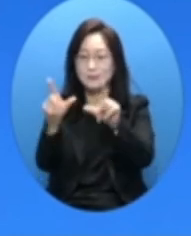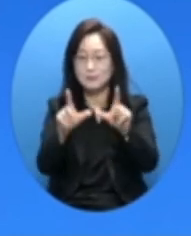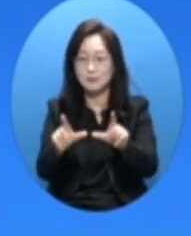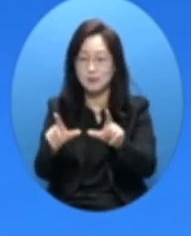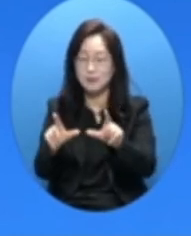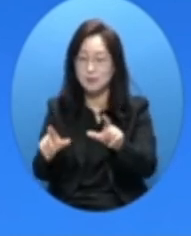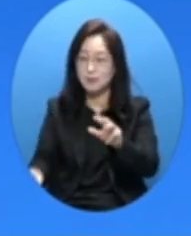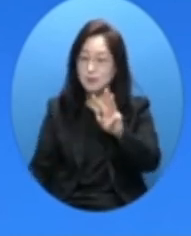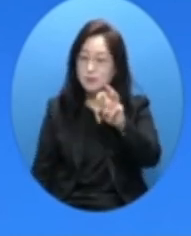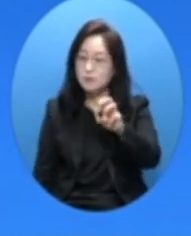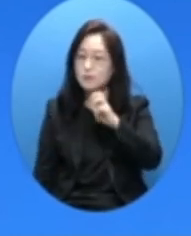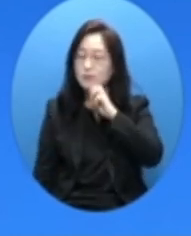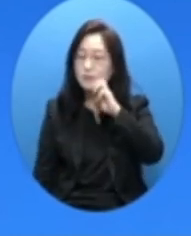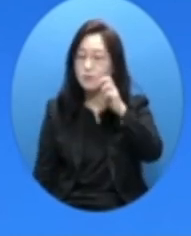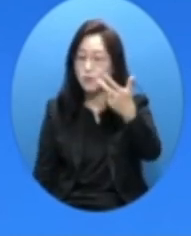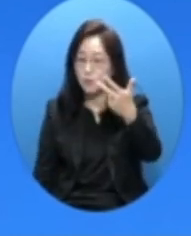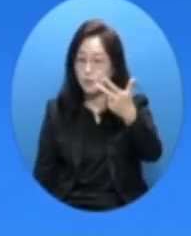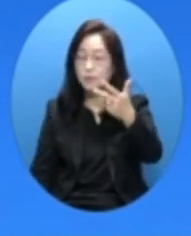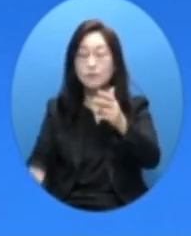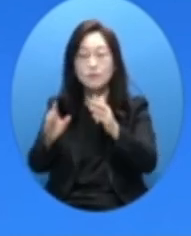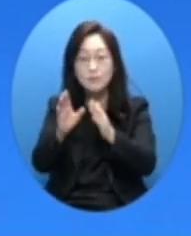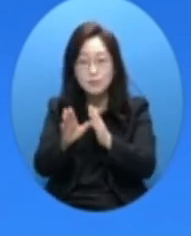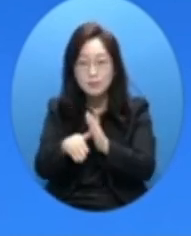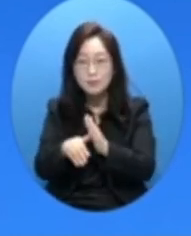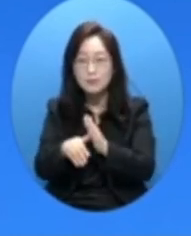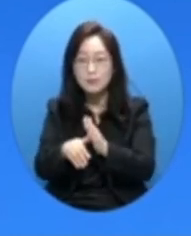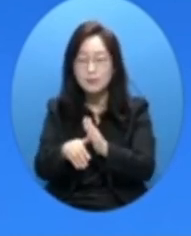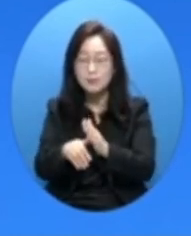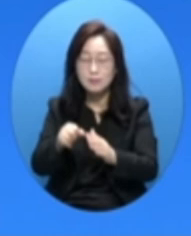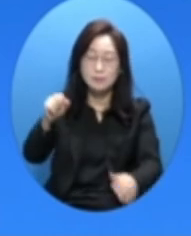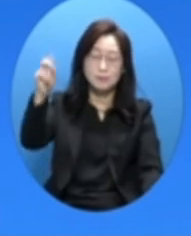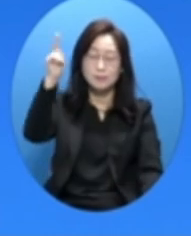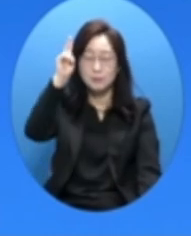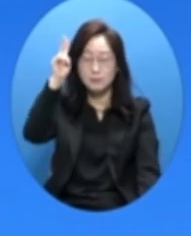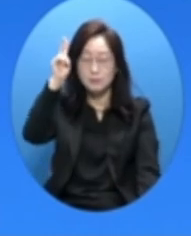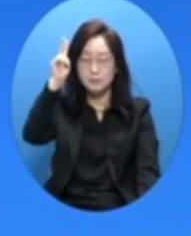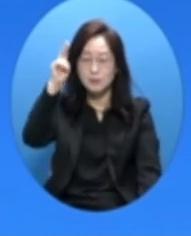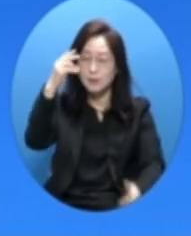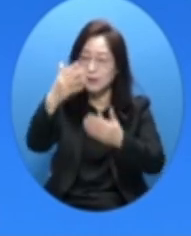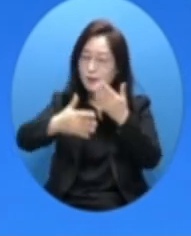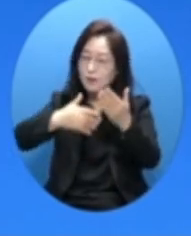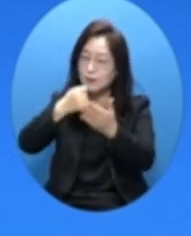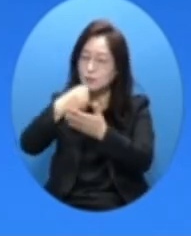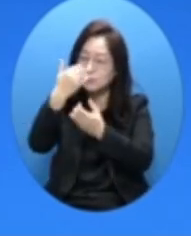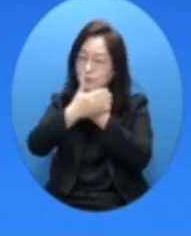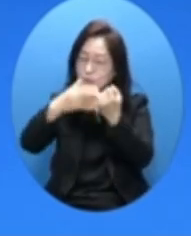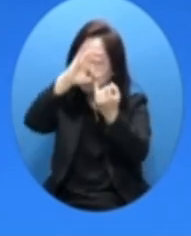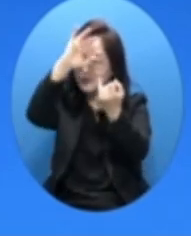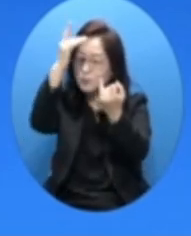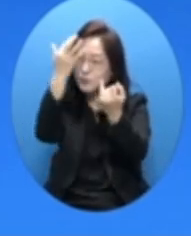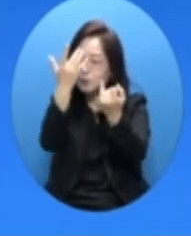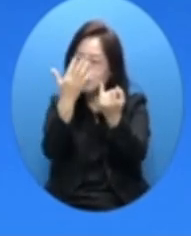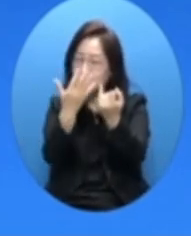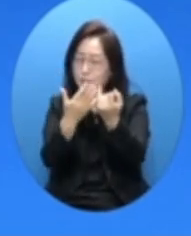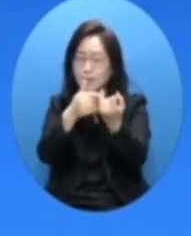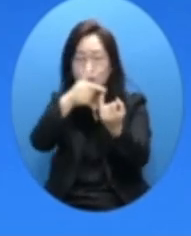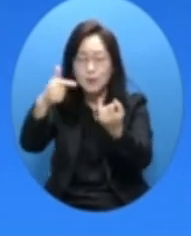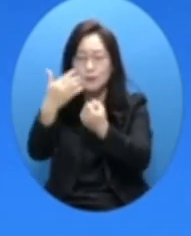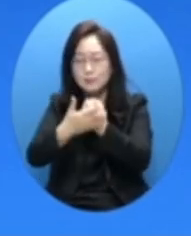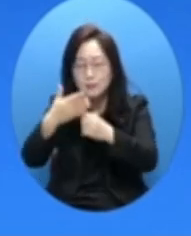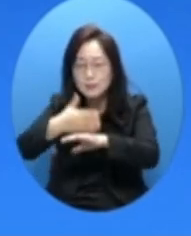37살 될 때 오늘 갑자기 할머니가 임했습니다 너무나 줄만에